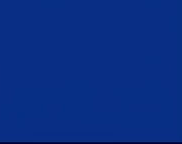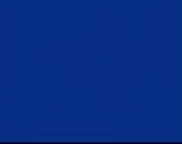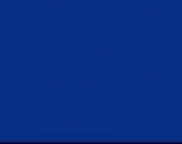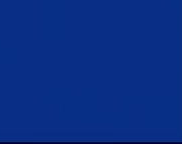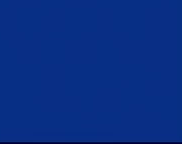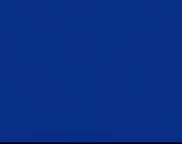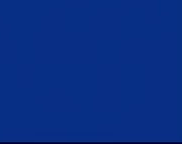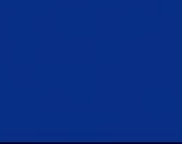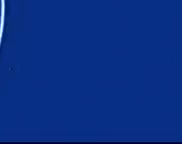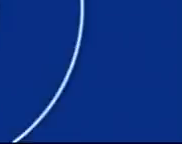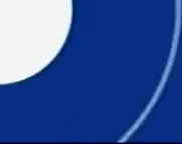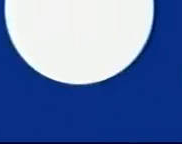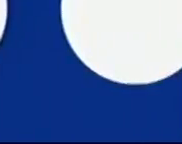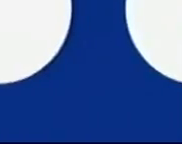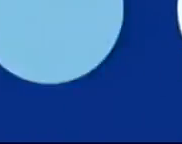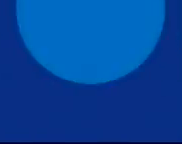Дякую. Дякую.